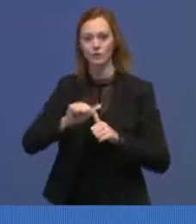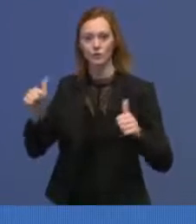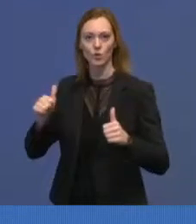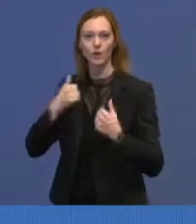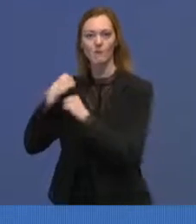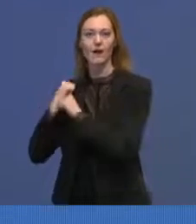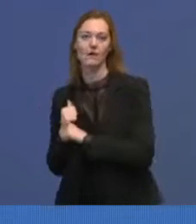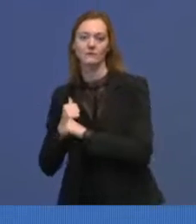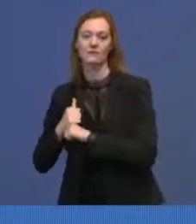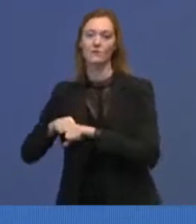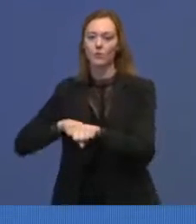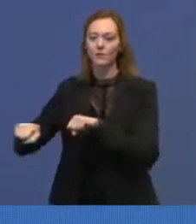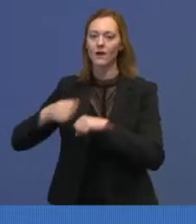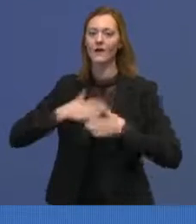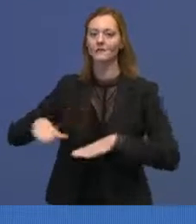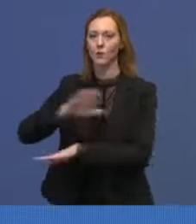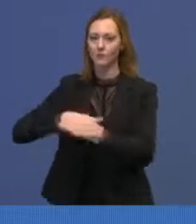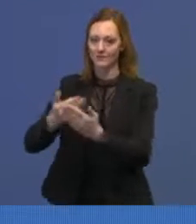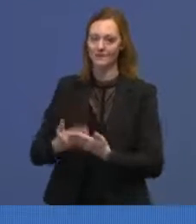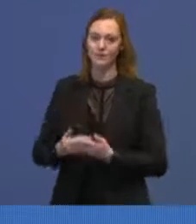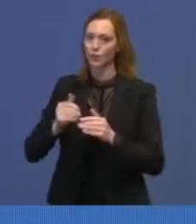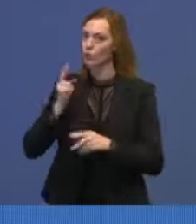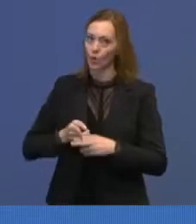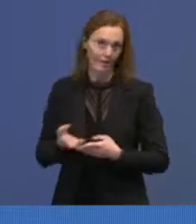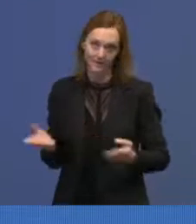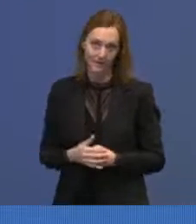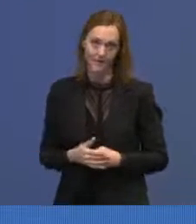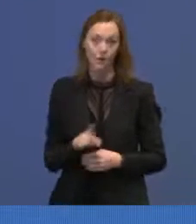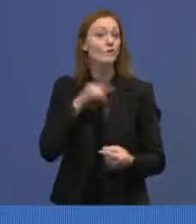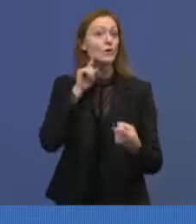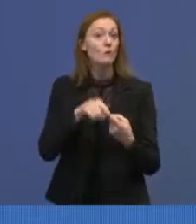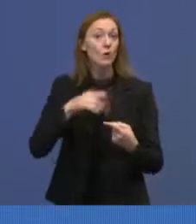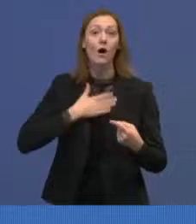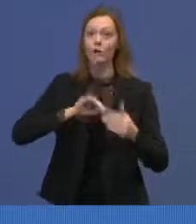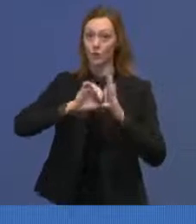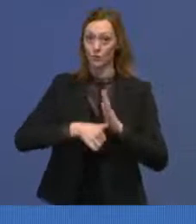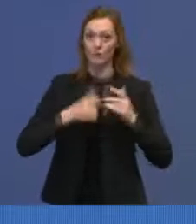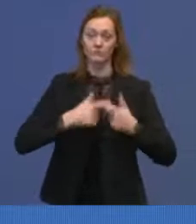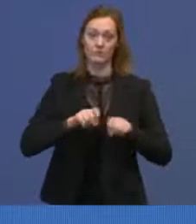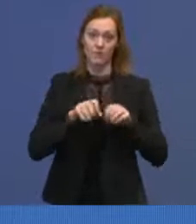adeegyada caafimaadka iyo daryeelka ee degmooyinka. yoolkeennu waa in la xakameeyo cudurka.